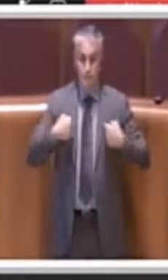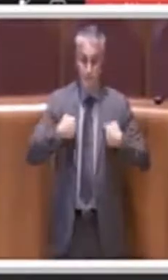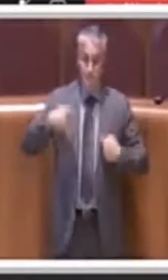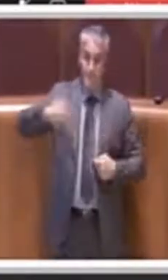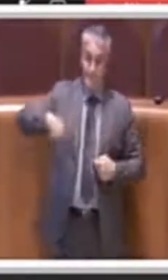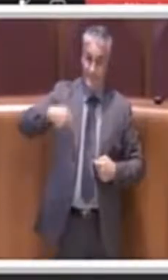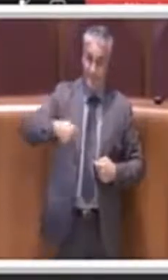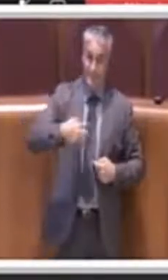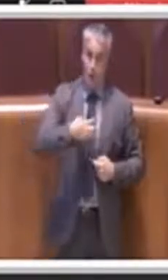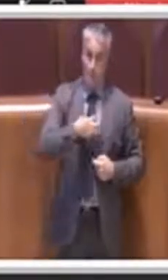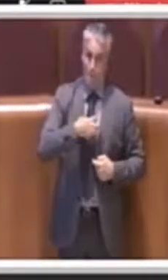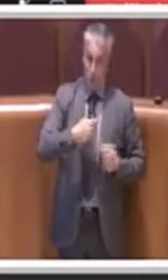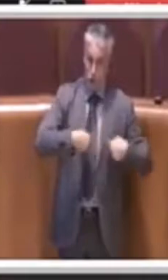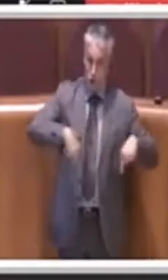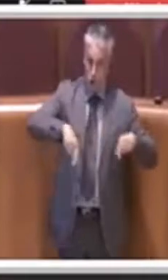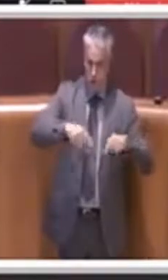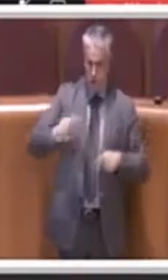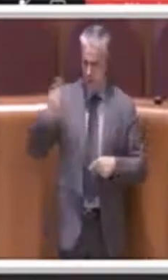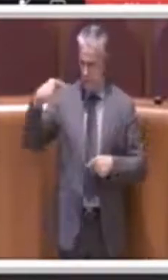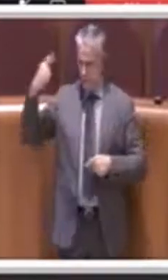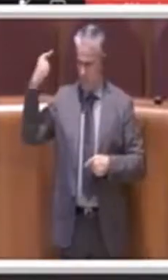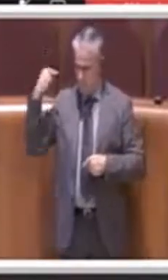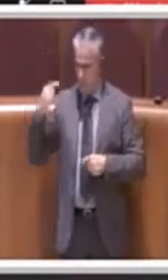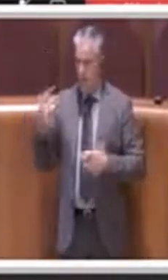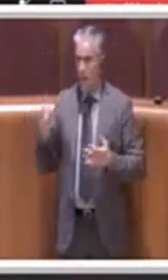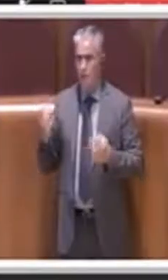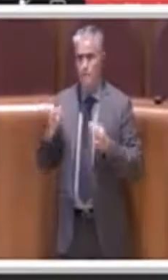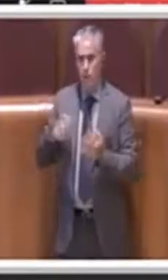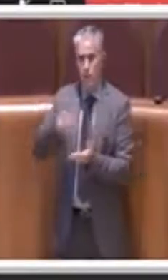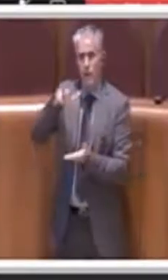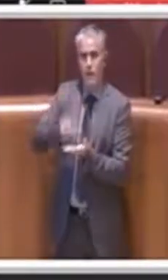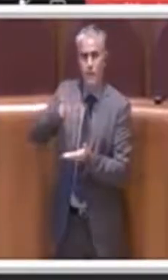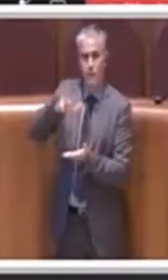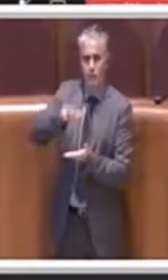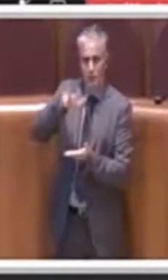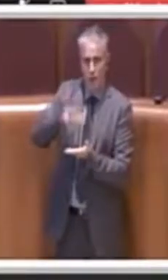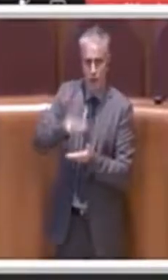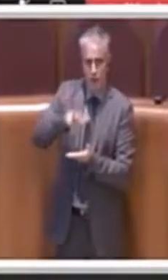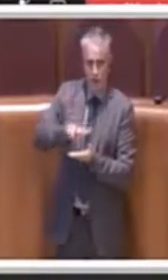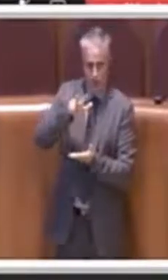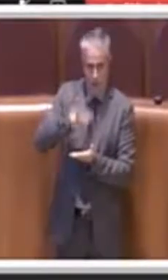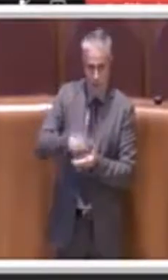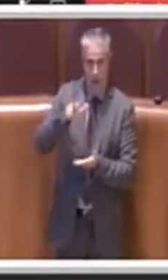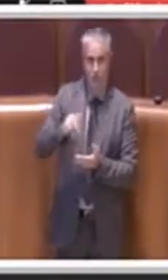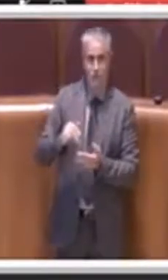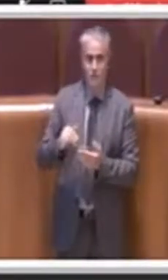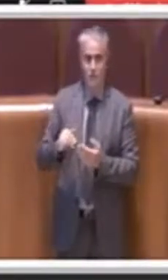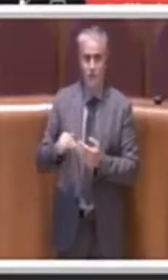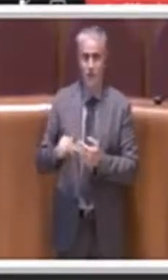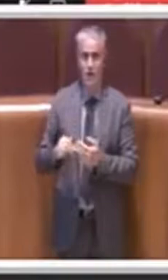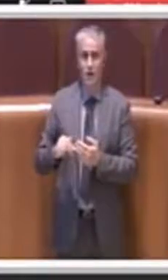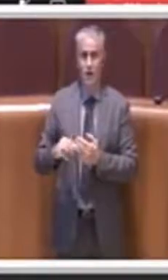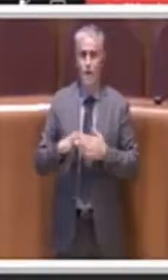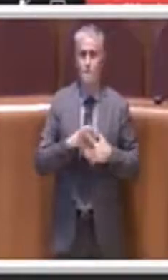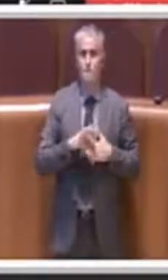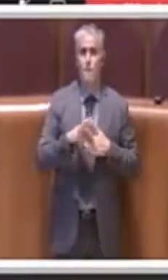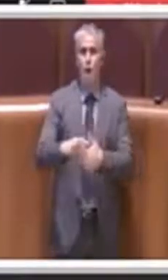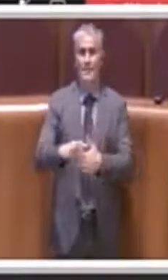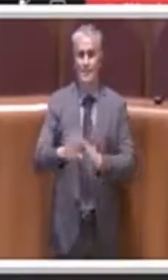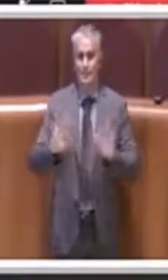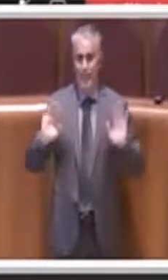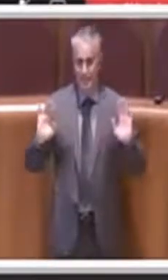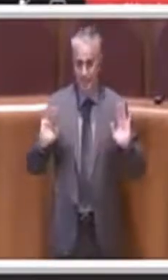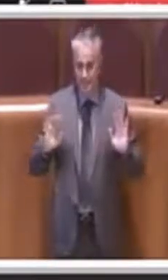Commissione, l'altro giorno continuiamo ad approvare provvedimenti che, nel mio caso,